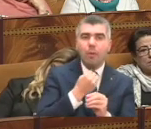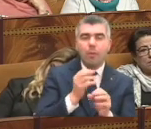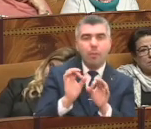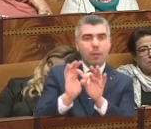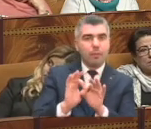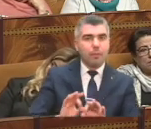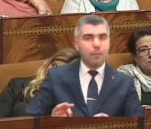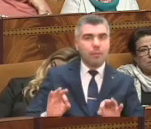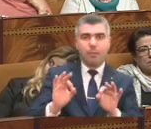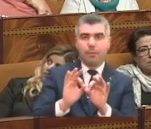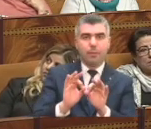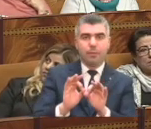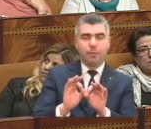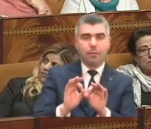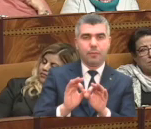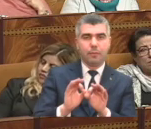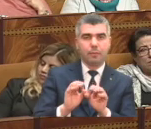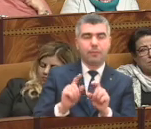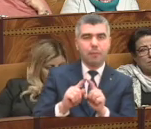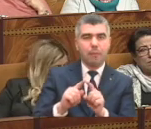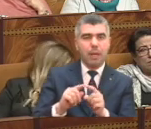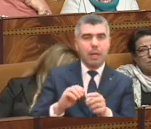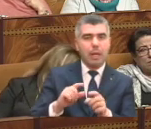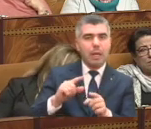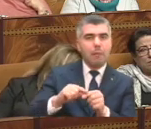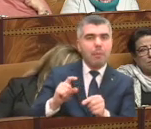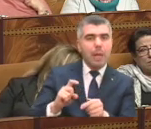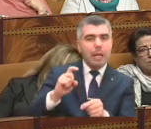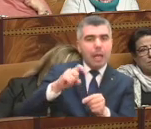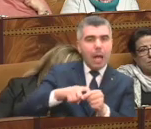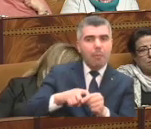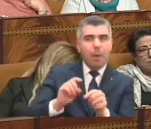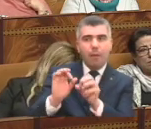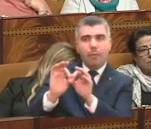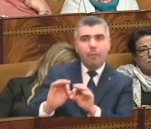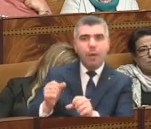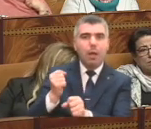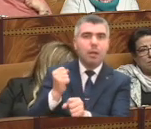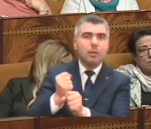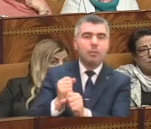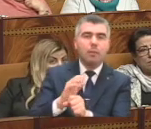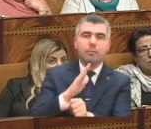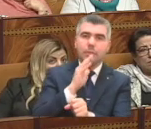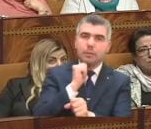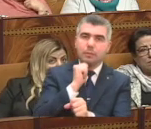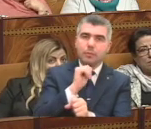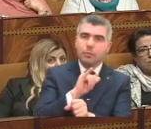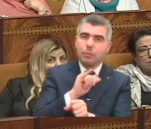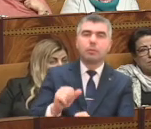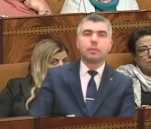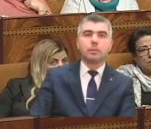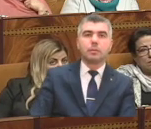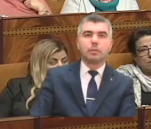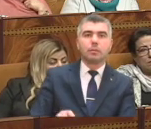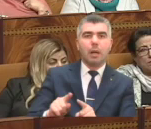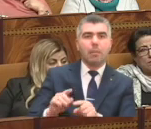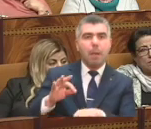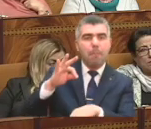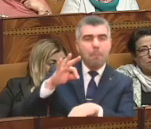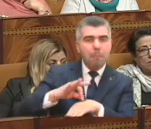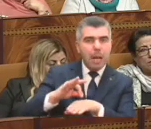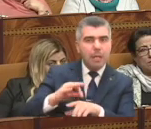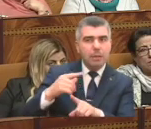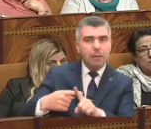الأسف غياب بعض النقابات اللي تخلات على الدور ديالها، راه هادشي كله أدى إلى الأمراض، ارتفاع